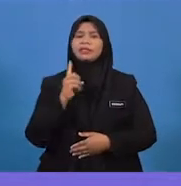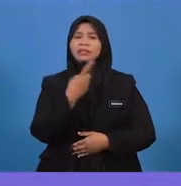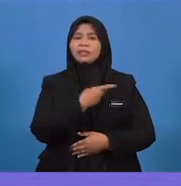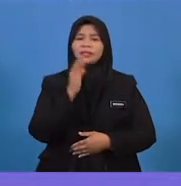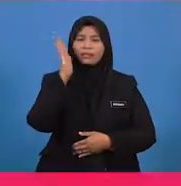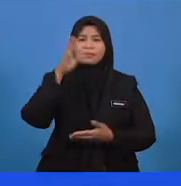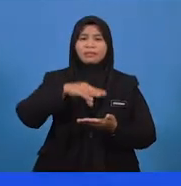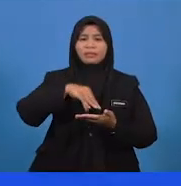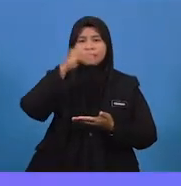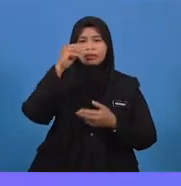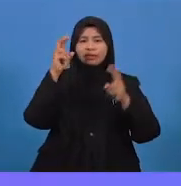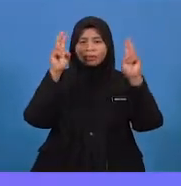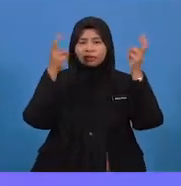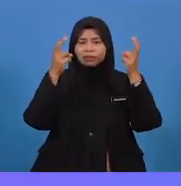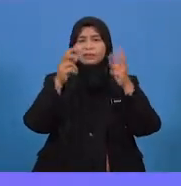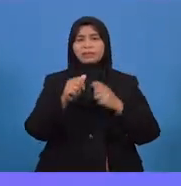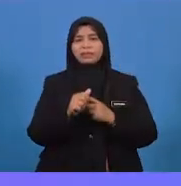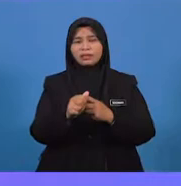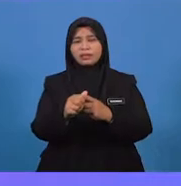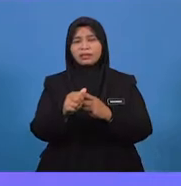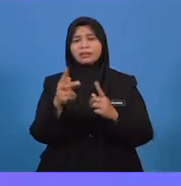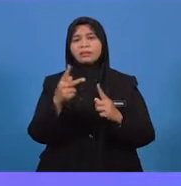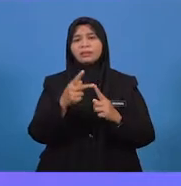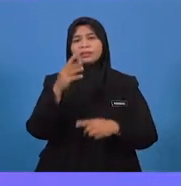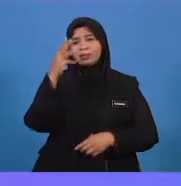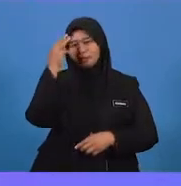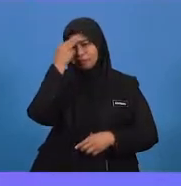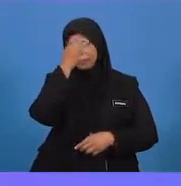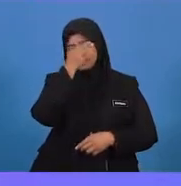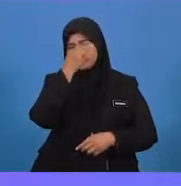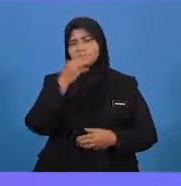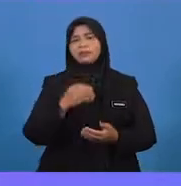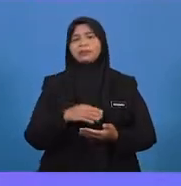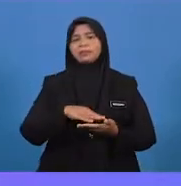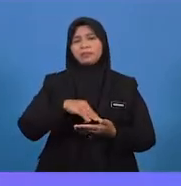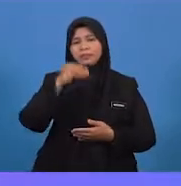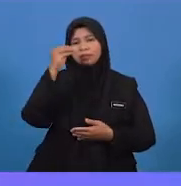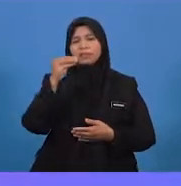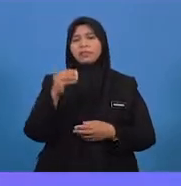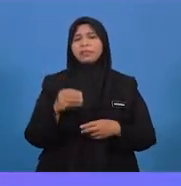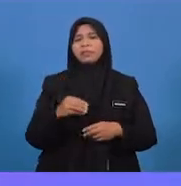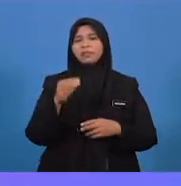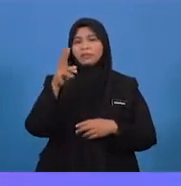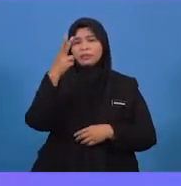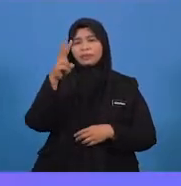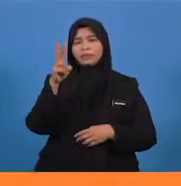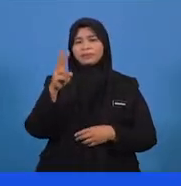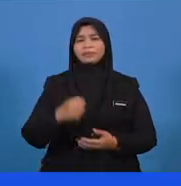akan mempelajari tajuk ketaatan malaikat dalam bidang akidah pelajaran